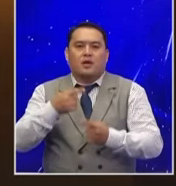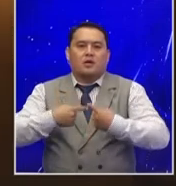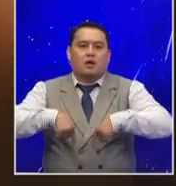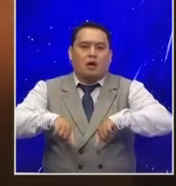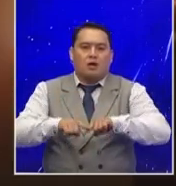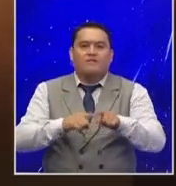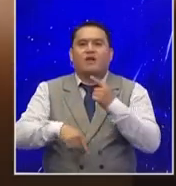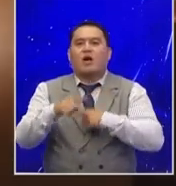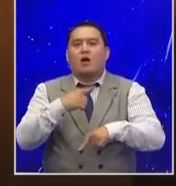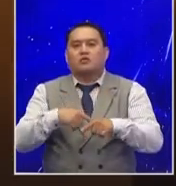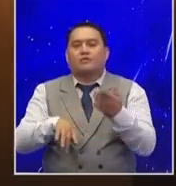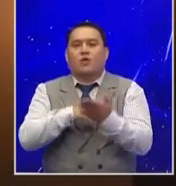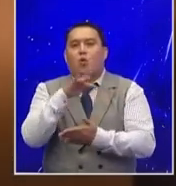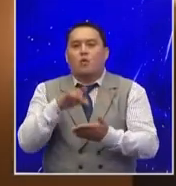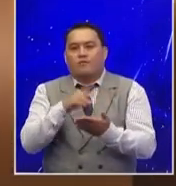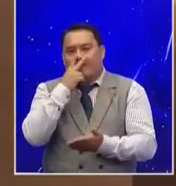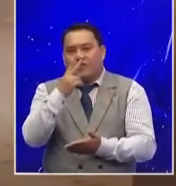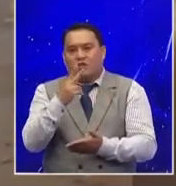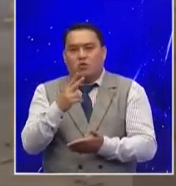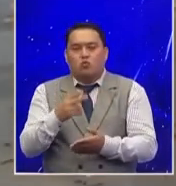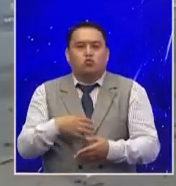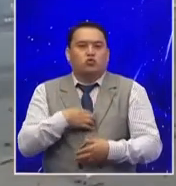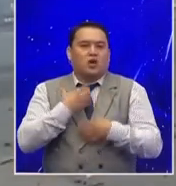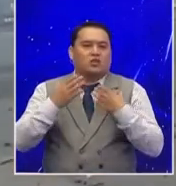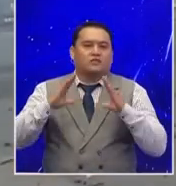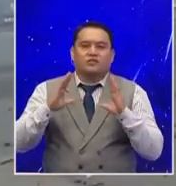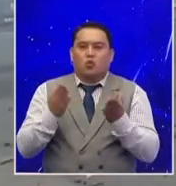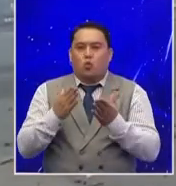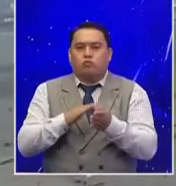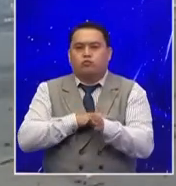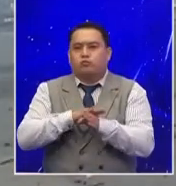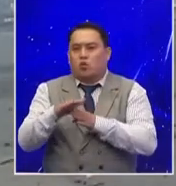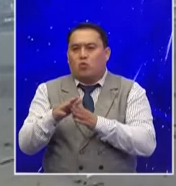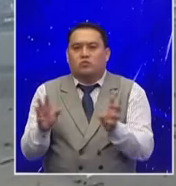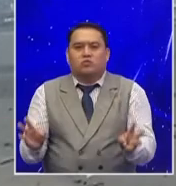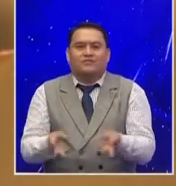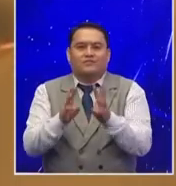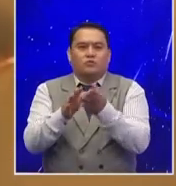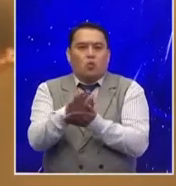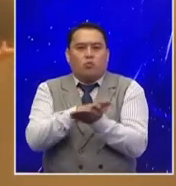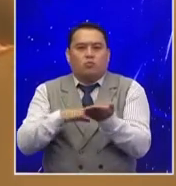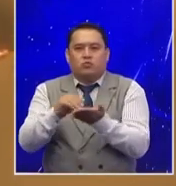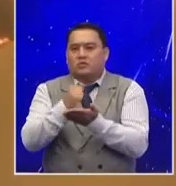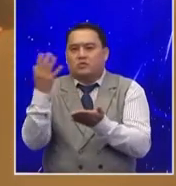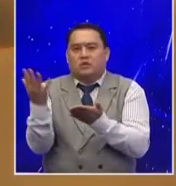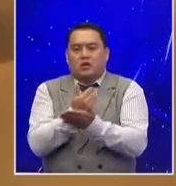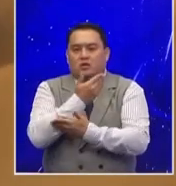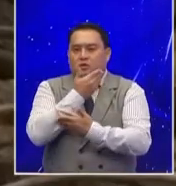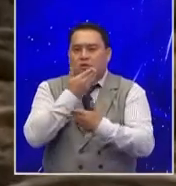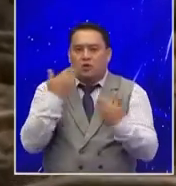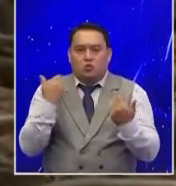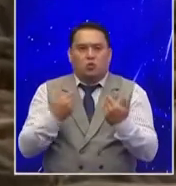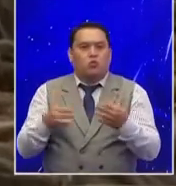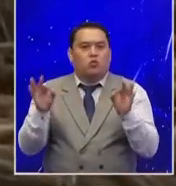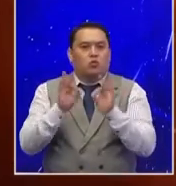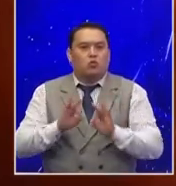Орегон, возвращаясь в свои города, видят картину апокалипсиса. Кругом сплошное пепелище. Найти что-либо уцелевшее из имущества